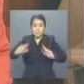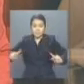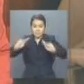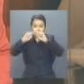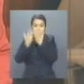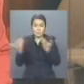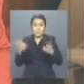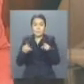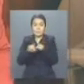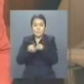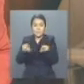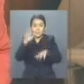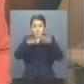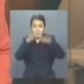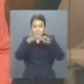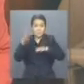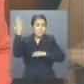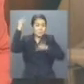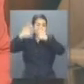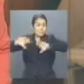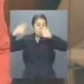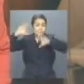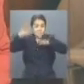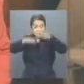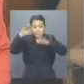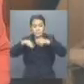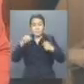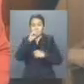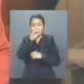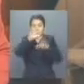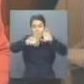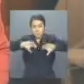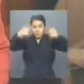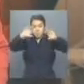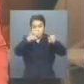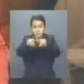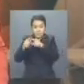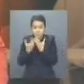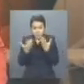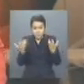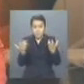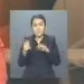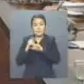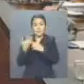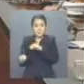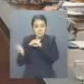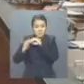ของรัฐบาลชุดปัจจุบันกับชุดที่แล้วเพื่อยืนยันว่าราคาสินค้าส่วนใหญ่นั้นไม่ได้มีราคาที่เพิ่มขึ้น